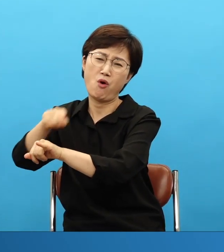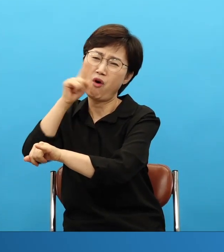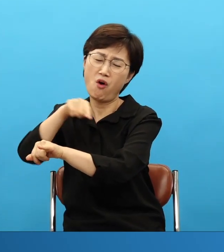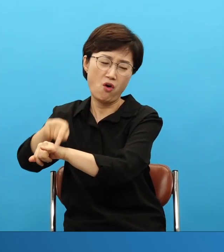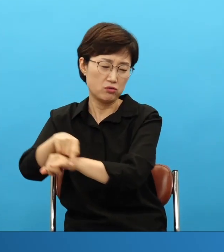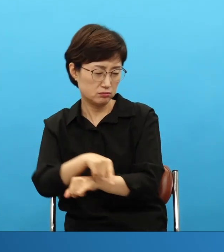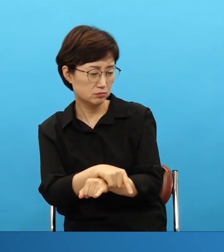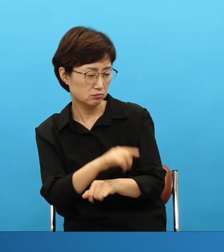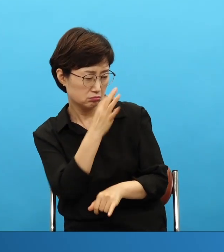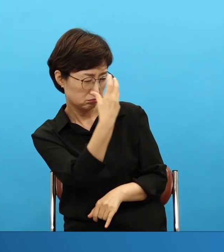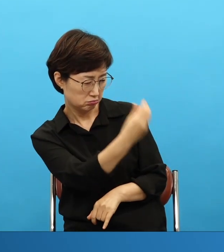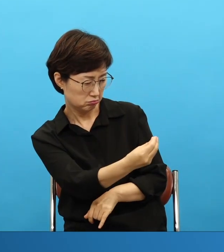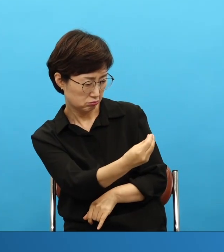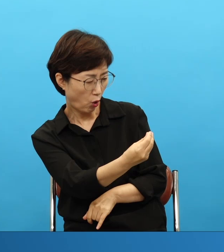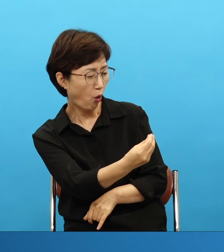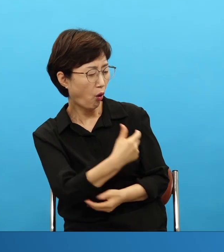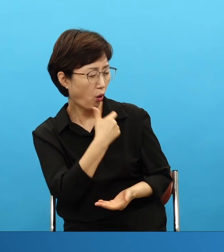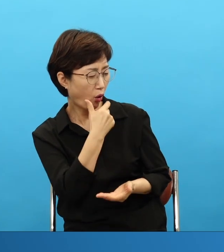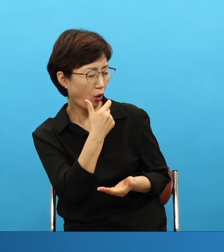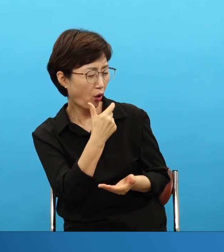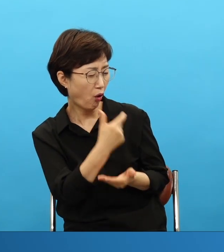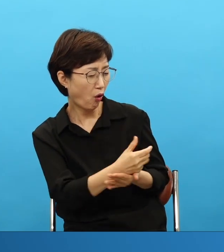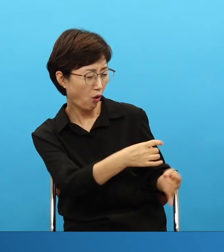거 그런 내용입니다